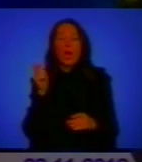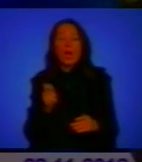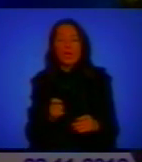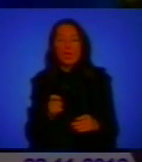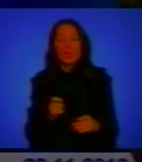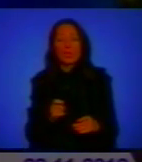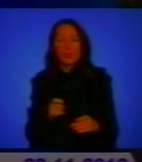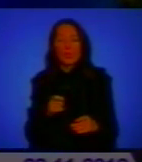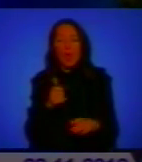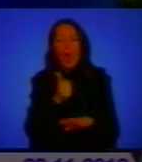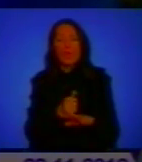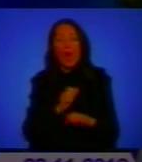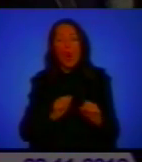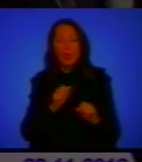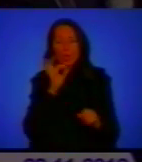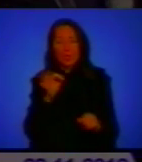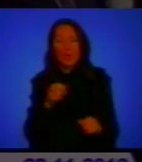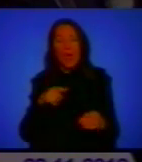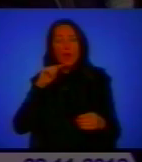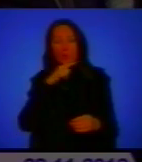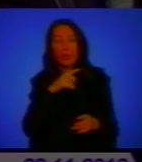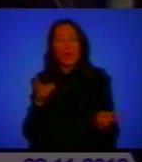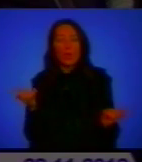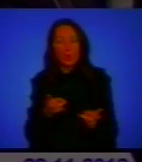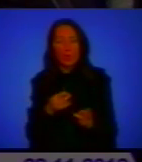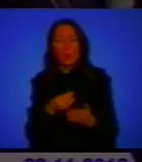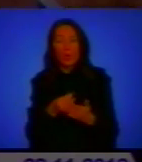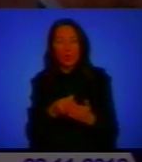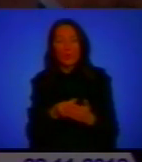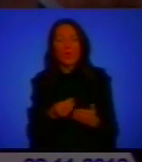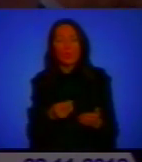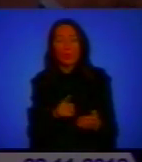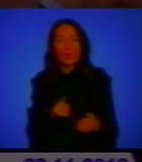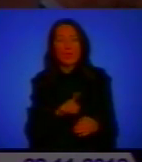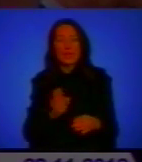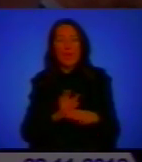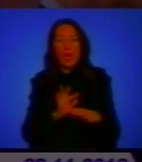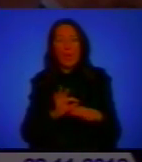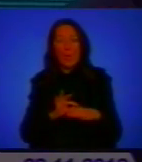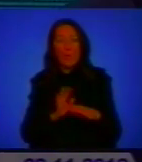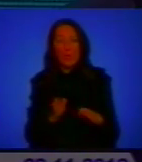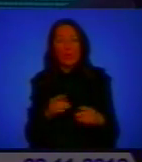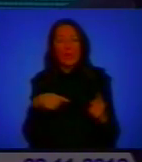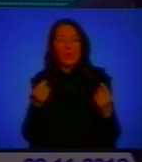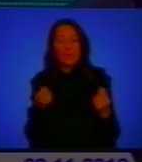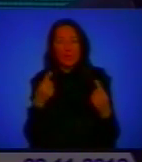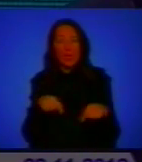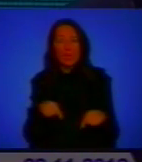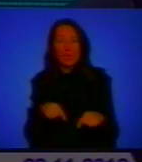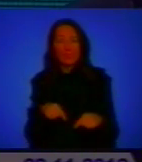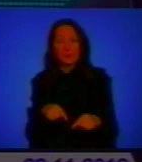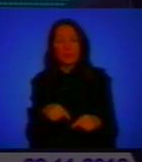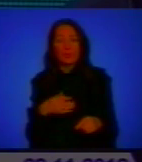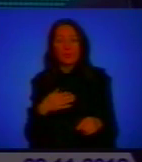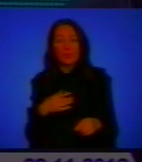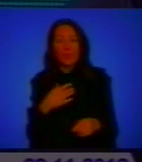запевнив, економіка потребує грошових вливань, і вони не призведуть до інфляції. Водночас певний ризик все ж є. Ми вважаємо,